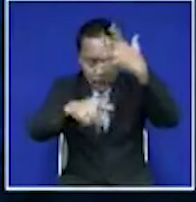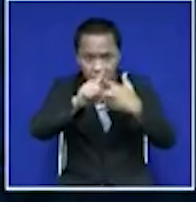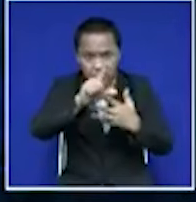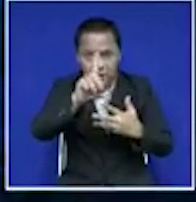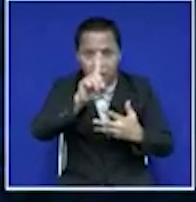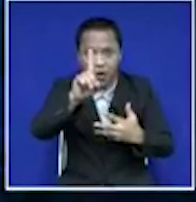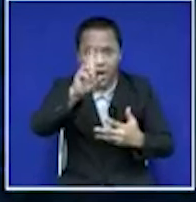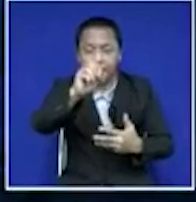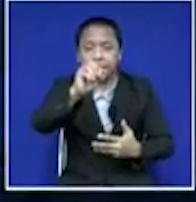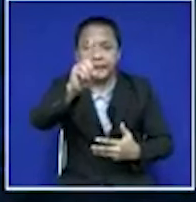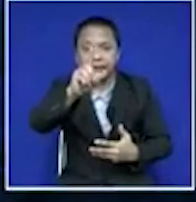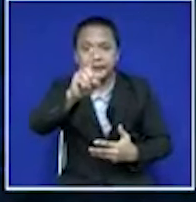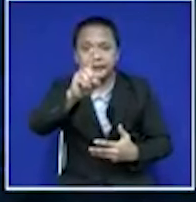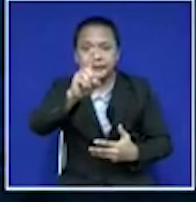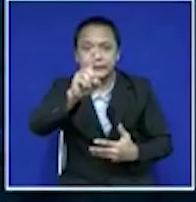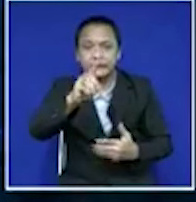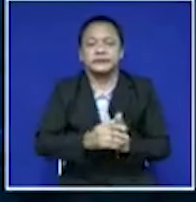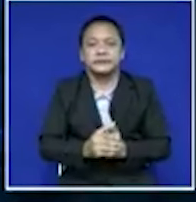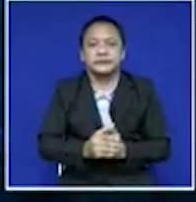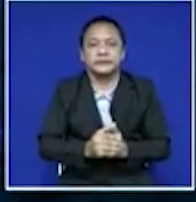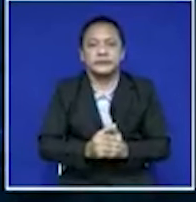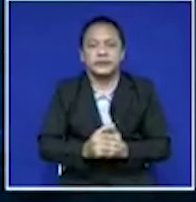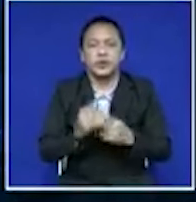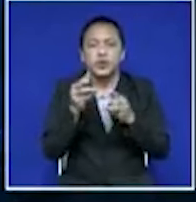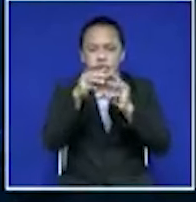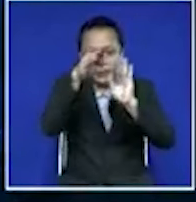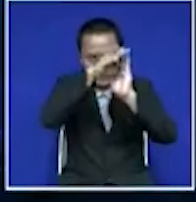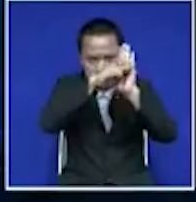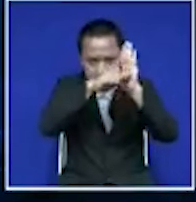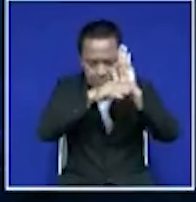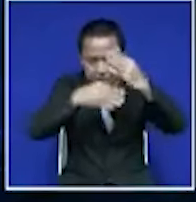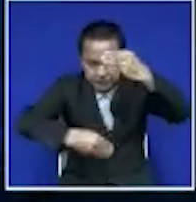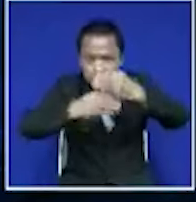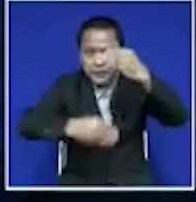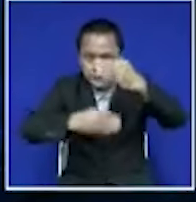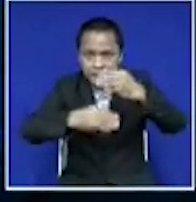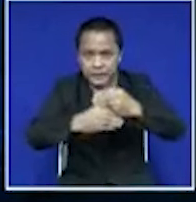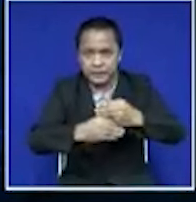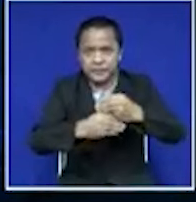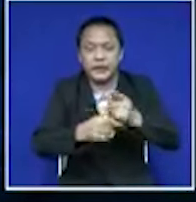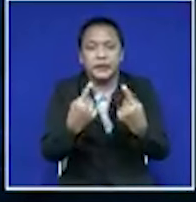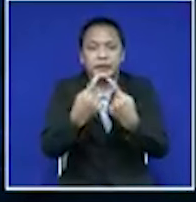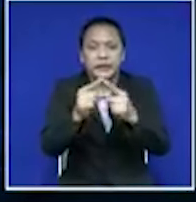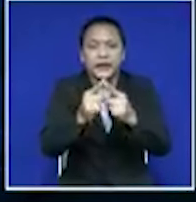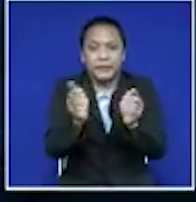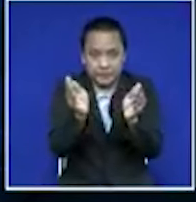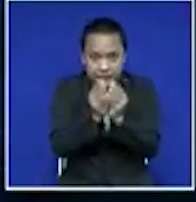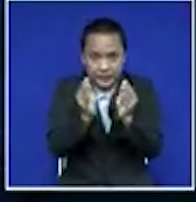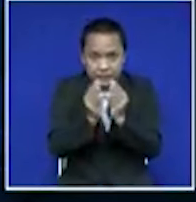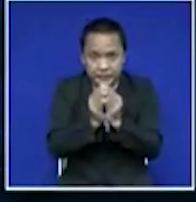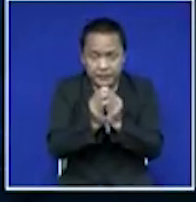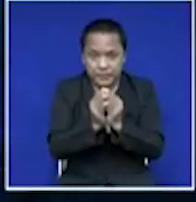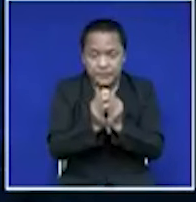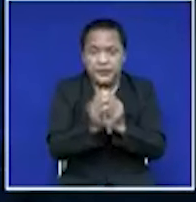วันนี้151แล้วนะครับเพราะว่าลำดับขั้นของเราเจอขึ้นมาจำนวนมากทีเดียวนะครับแต่ตัวเลขของลำดับ